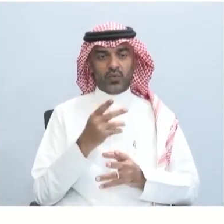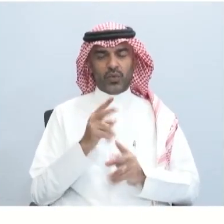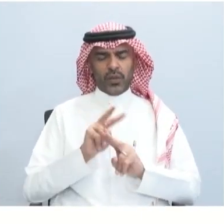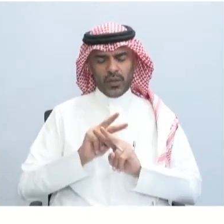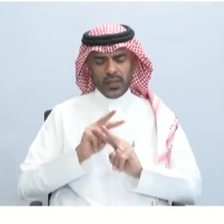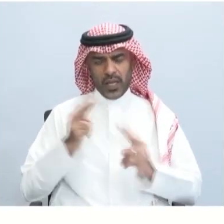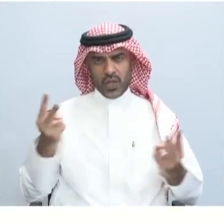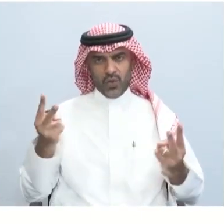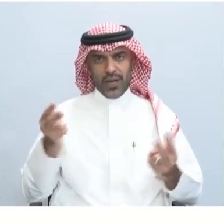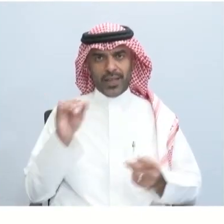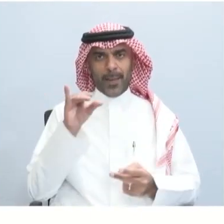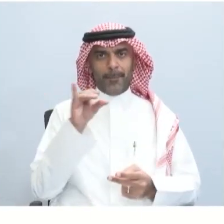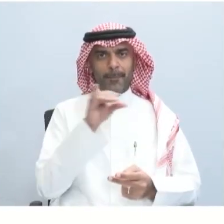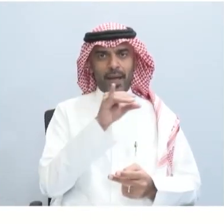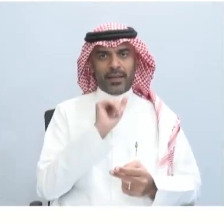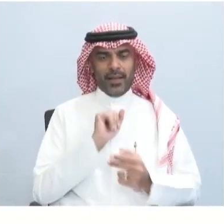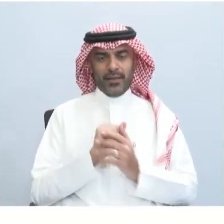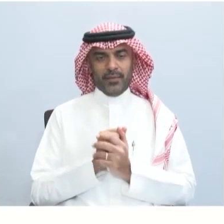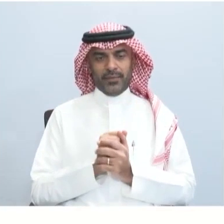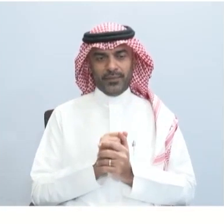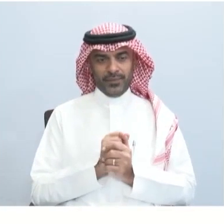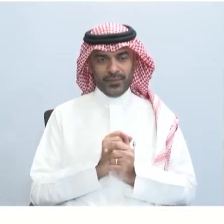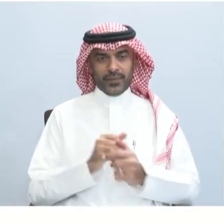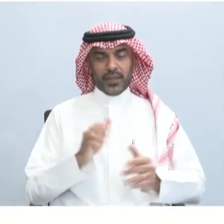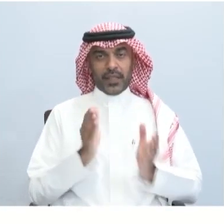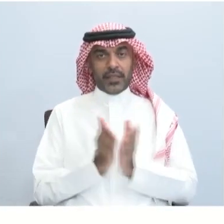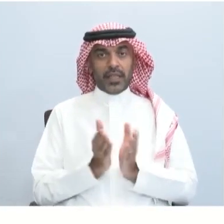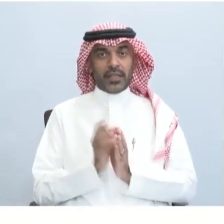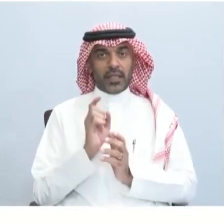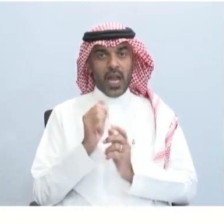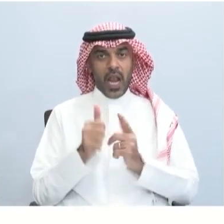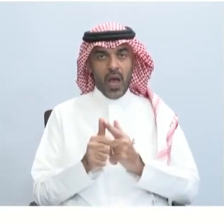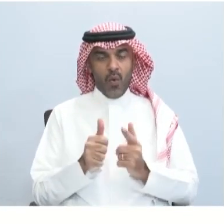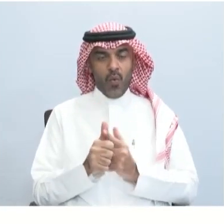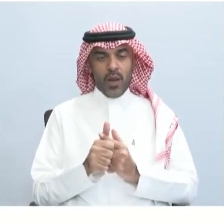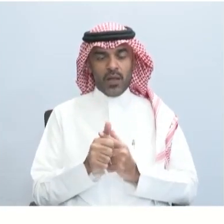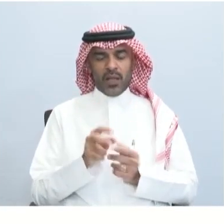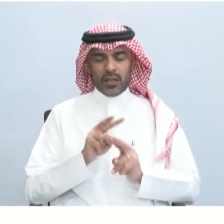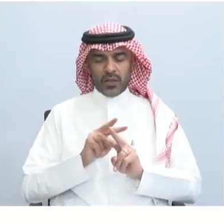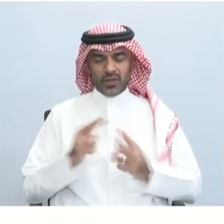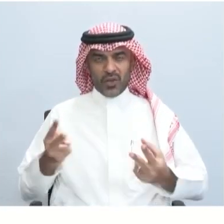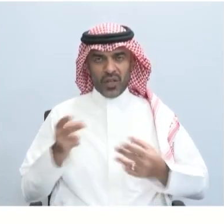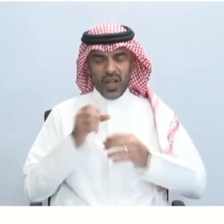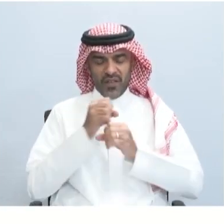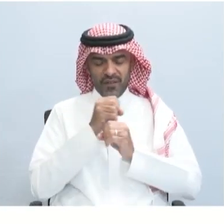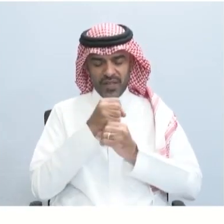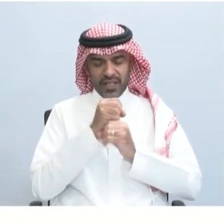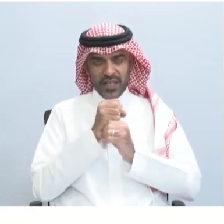مره اخرى التغيرات الفيزيائيه اما الدرس الثاني التغيرات